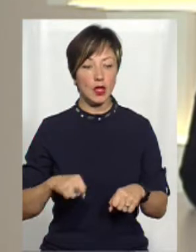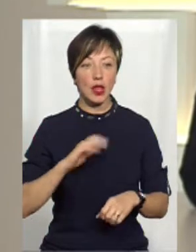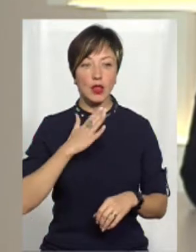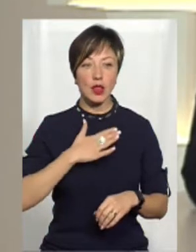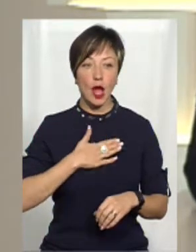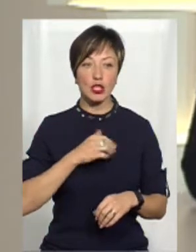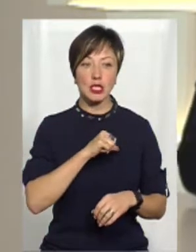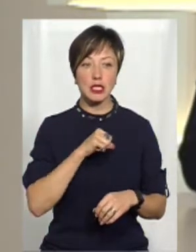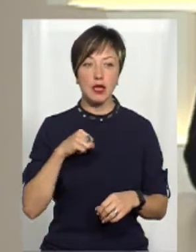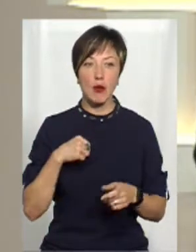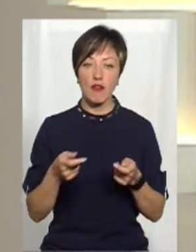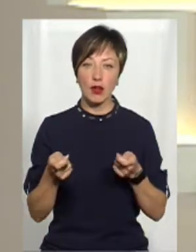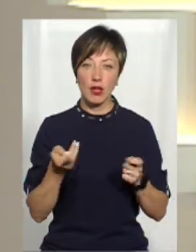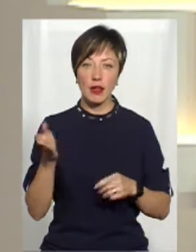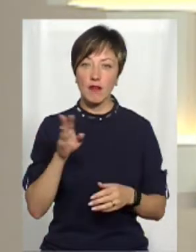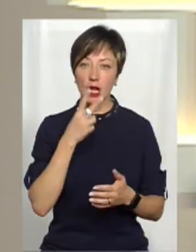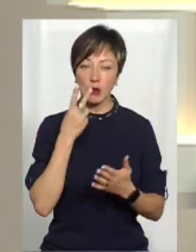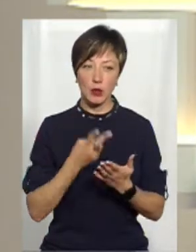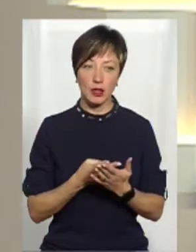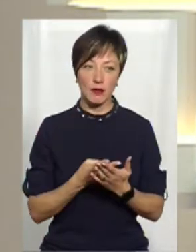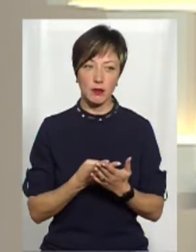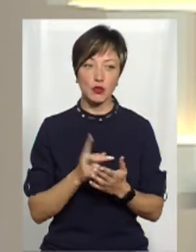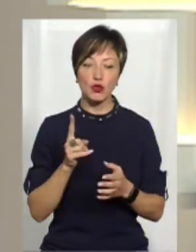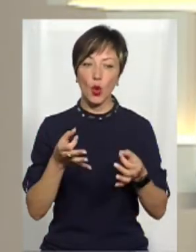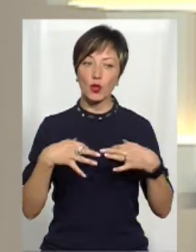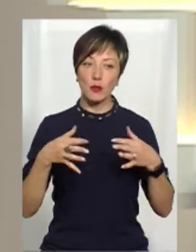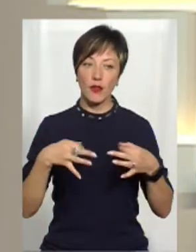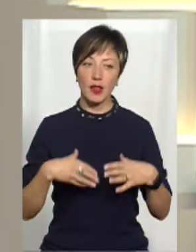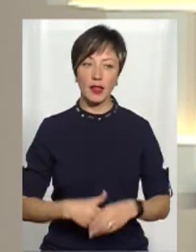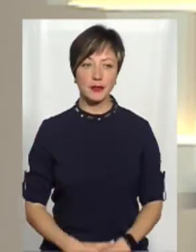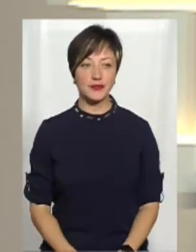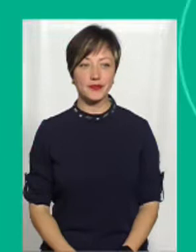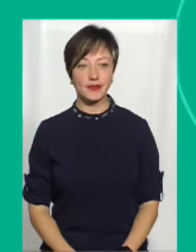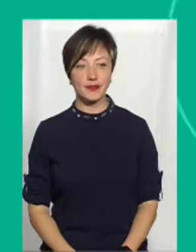наше самоврядування. Давайте подивимось, що вони нам розповіли.